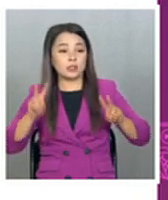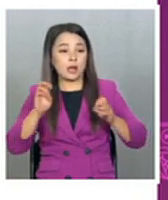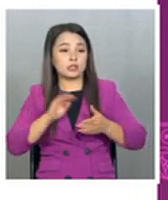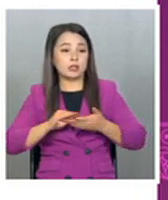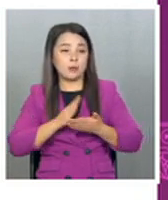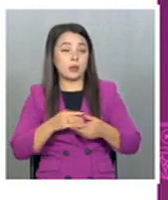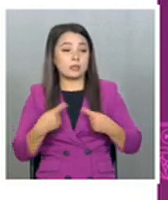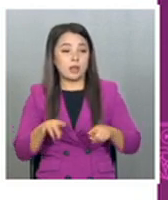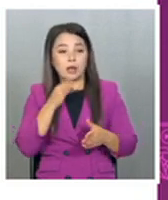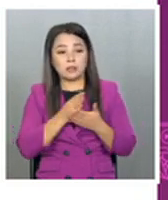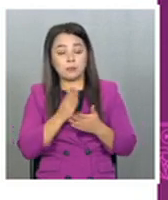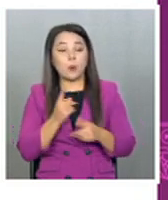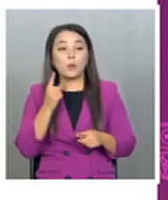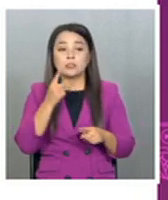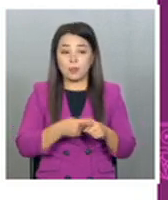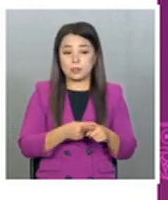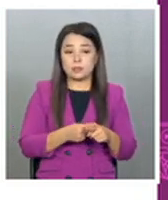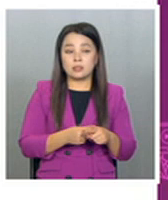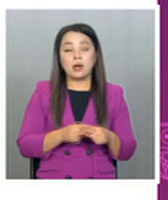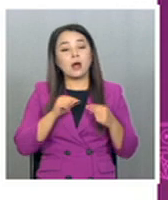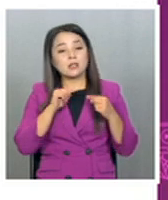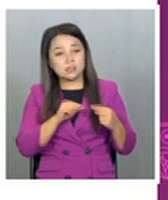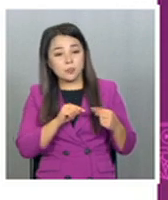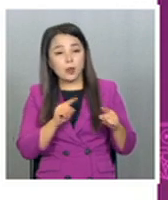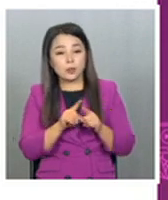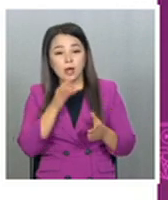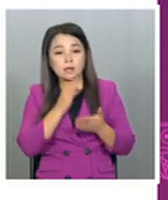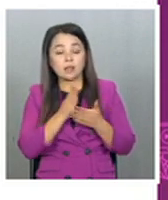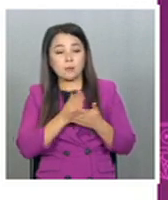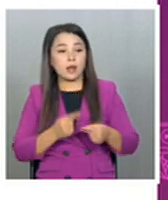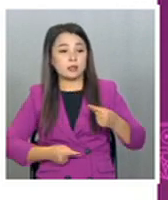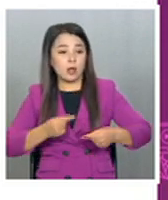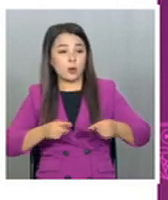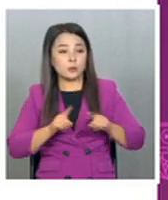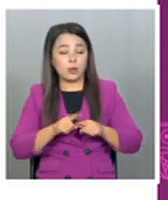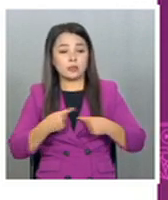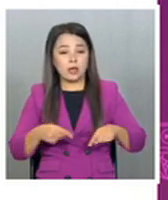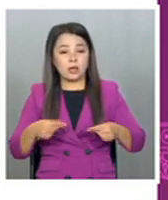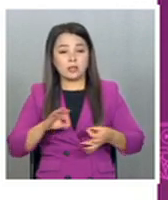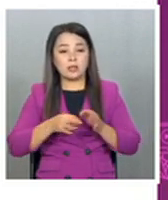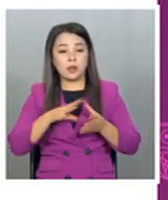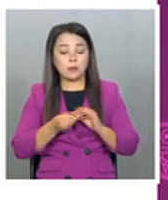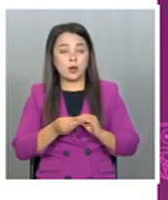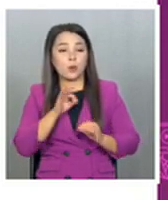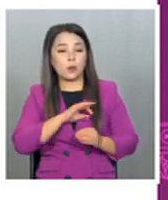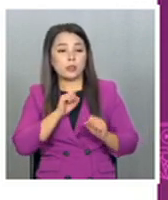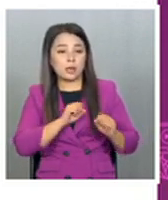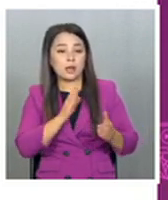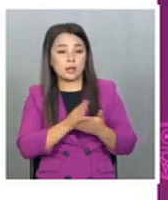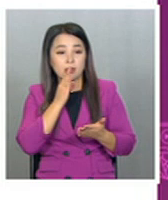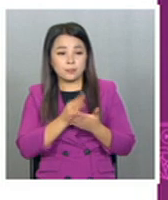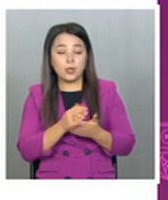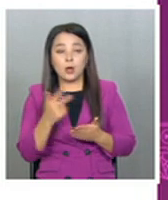Басқаша айтқанда, қосыламын, немесе қарсымын деген сияқты дау тудырушы кейбір тезистерді қорғайды. Үшінші